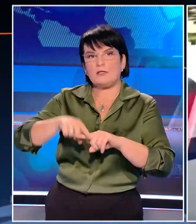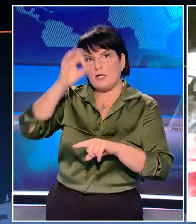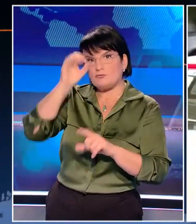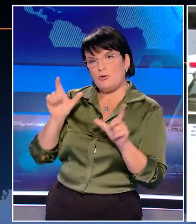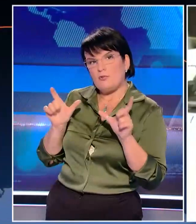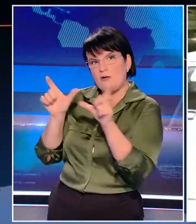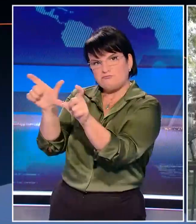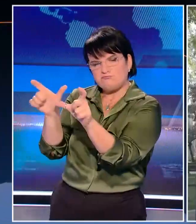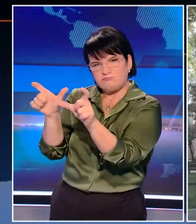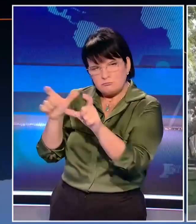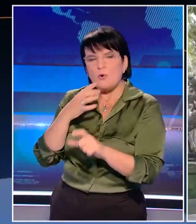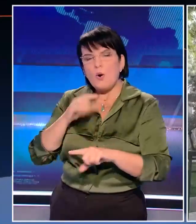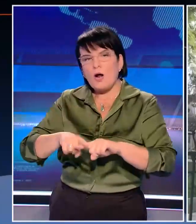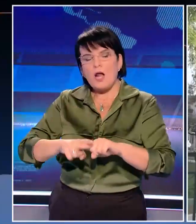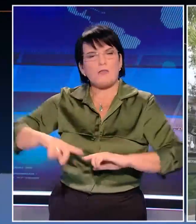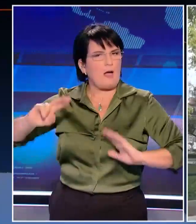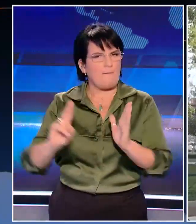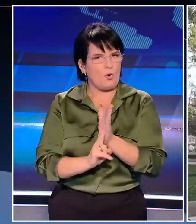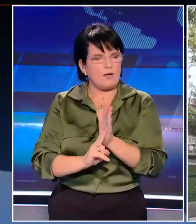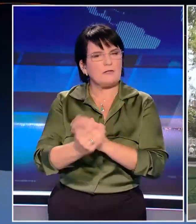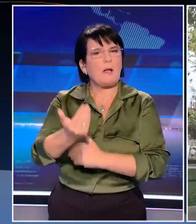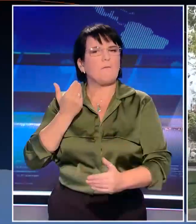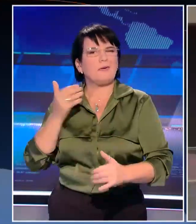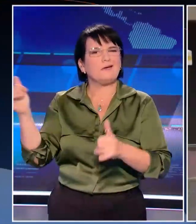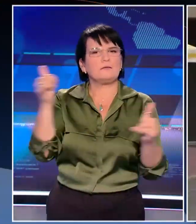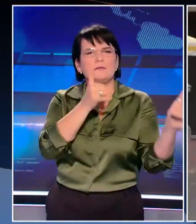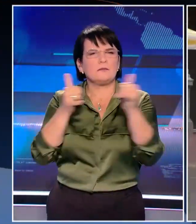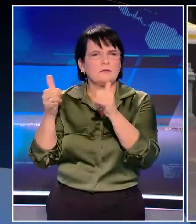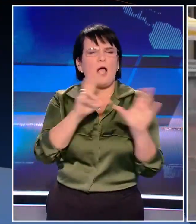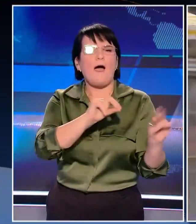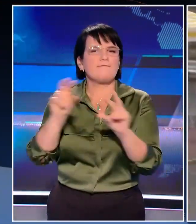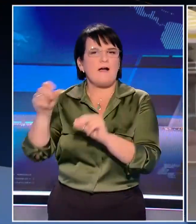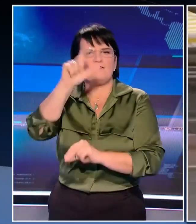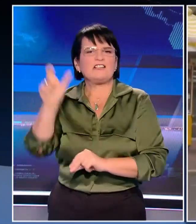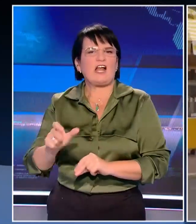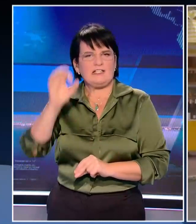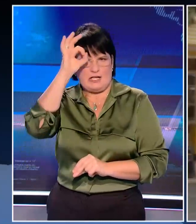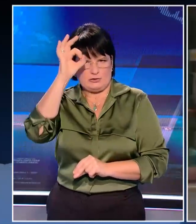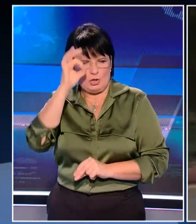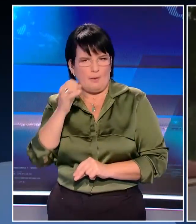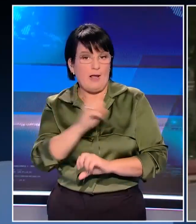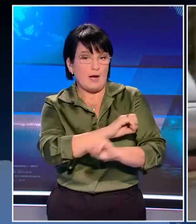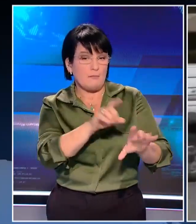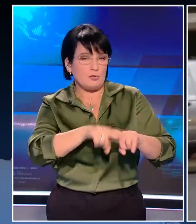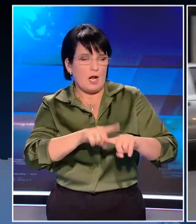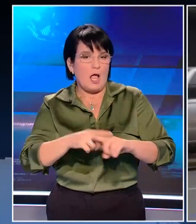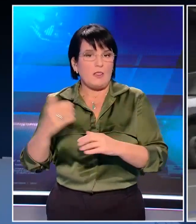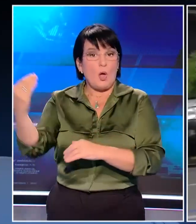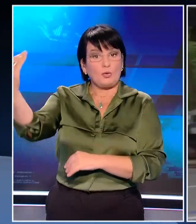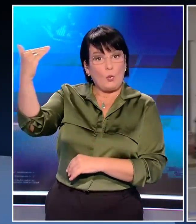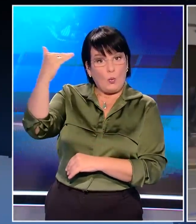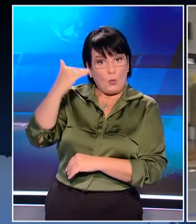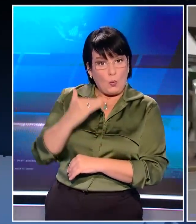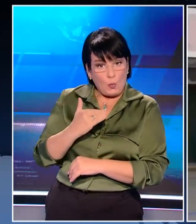τους επέτρεψε την είσοδο στη χώρα. Είχε προηγηθεί σήμα από τις αντίστοιχες ιταλικές αρχές ότι έρχονται στη χώρα μας για